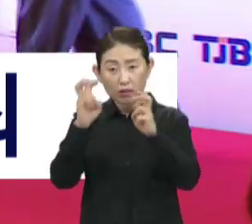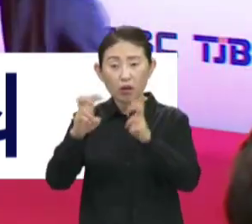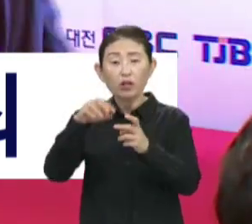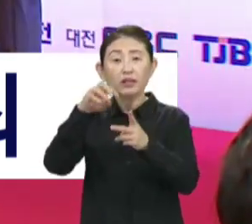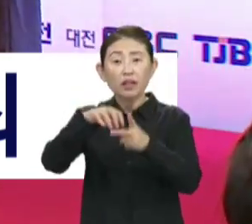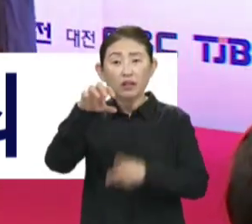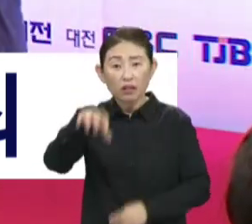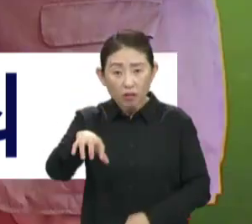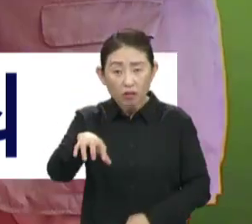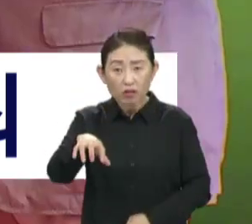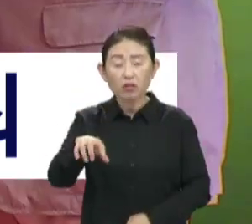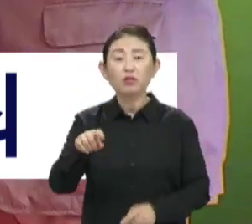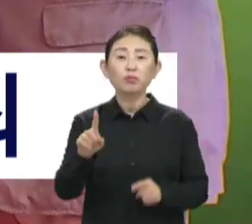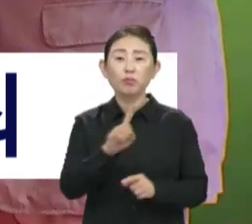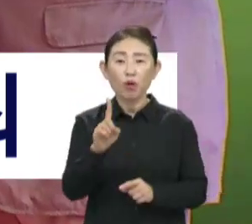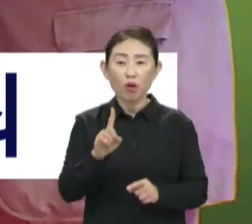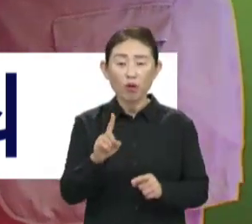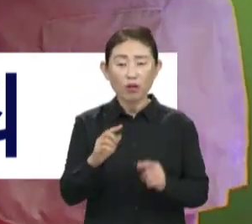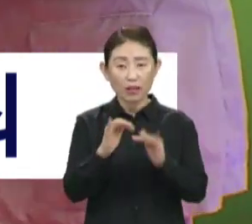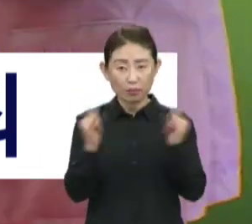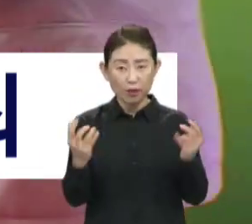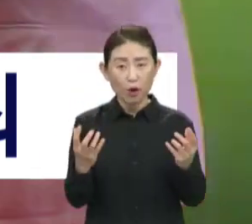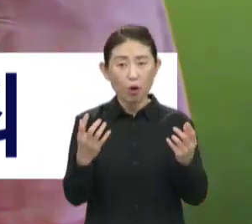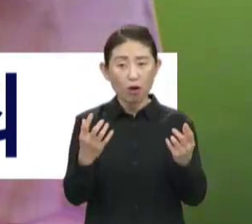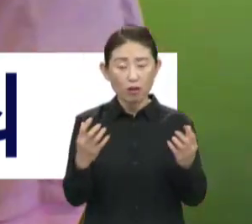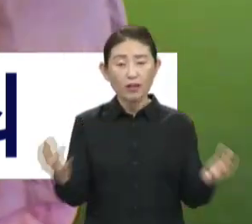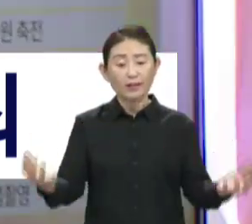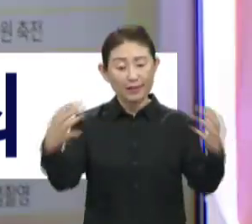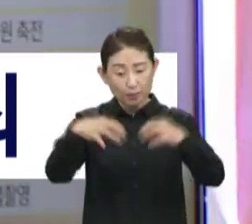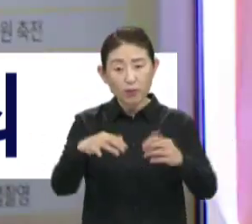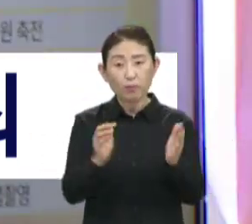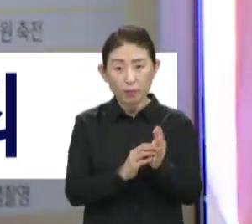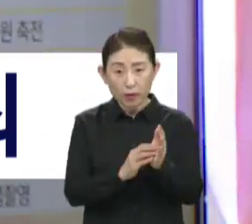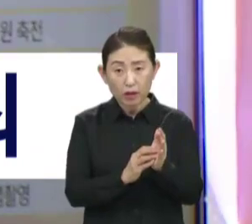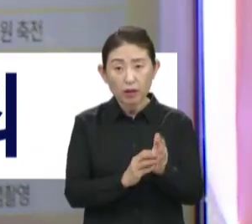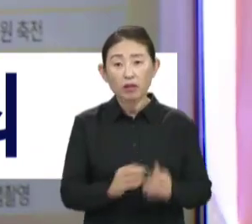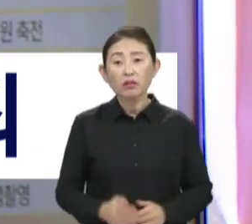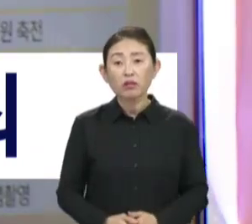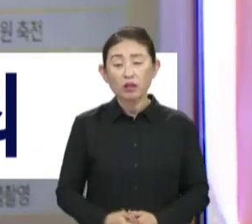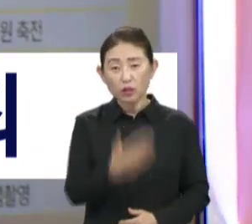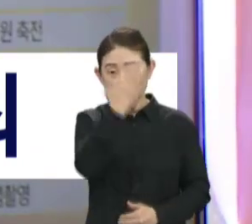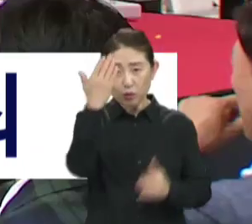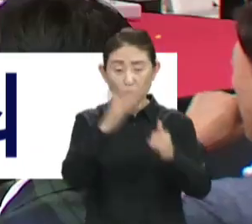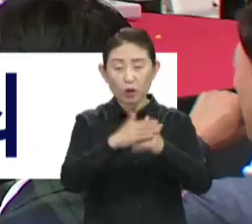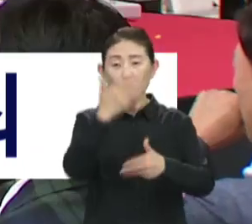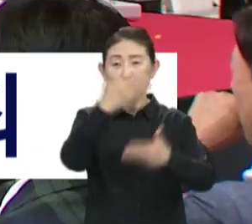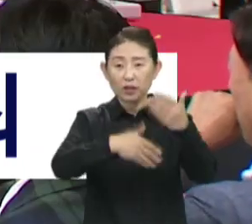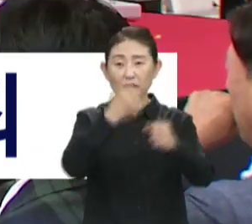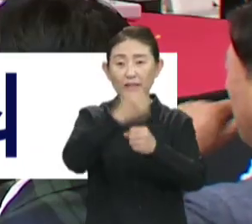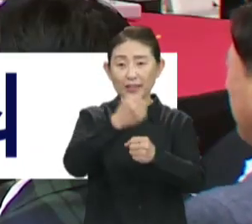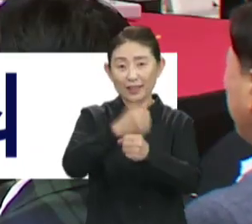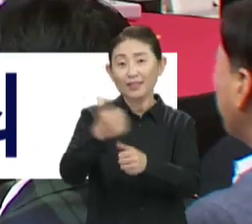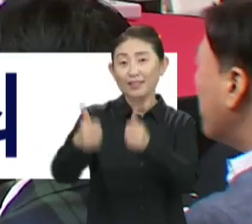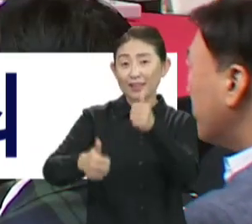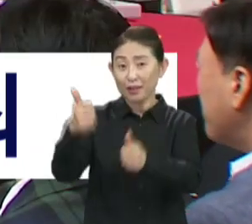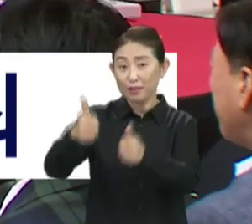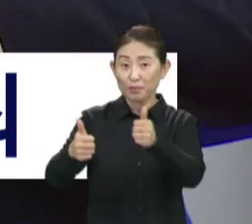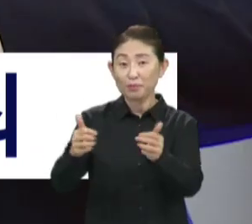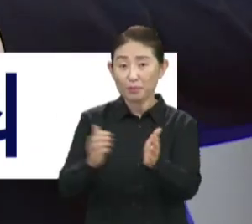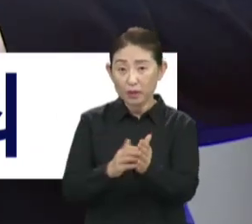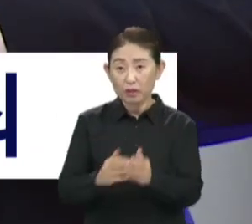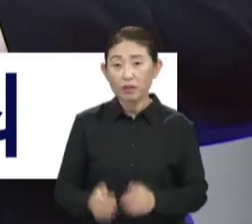정부와 지역지상파 방송 등 각계 인사가 참석한 가운데 2024 청소년 미디어 제작 경진대회를